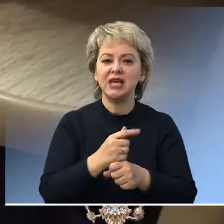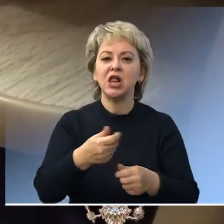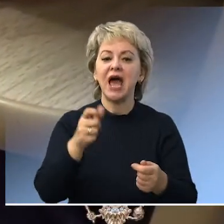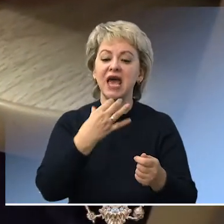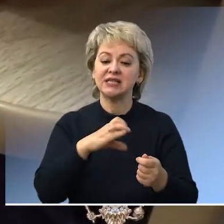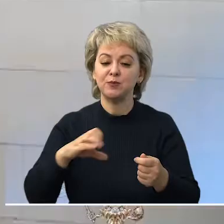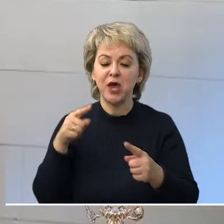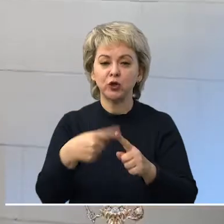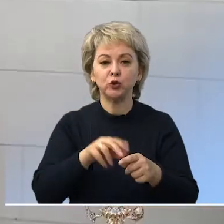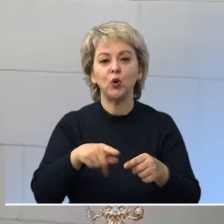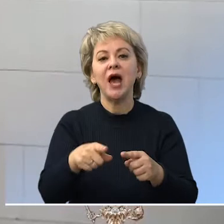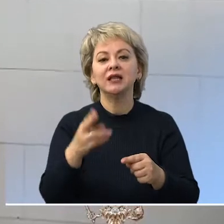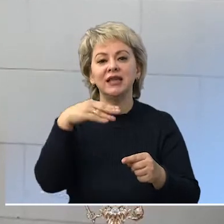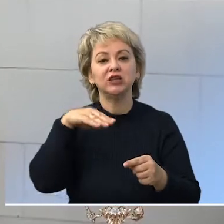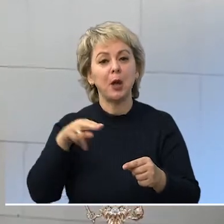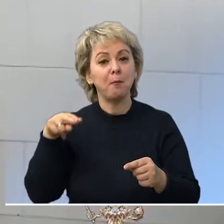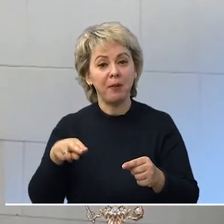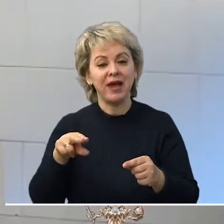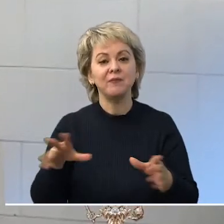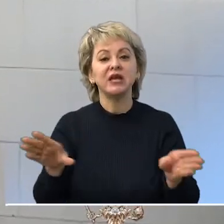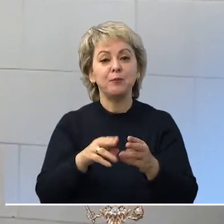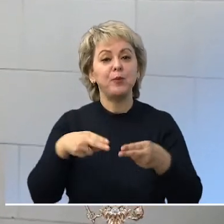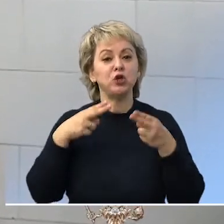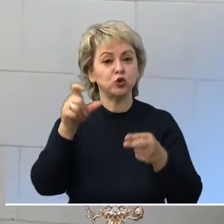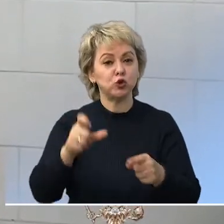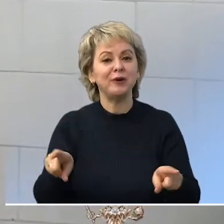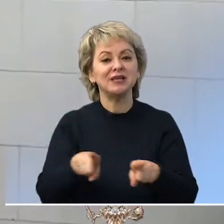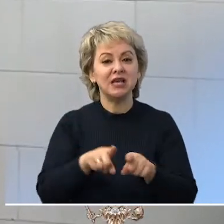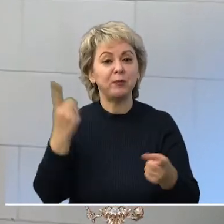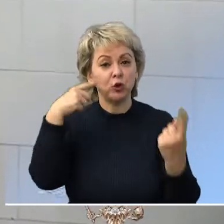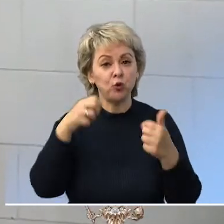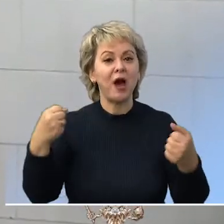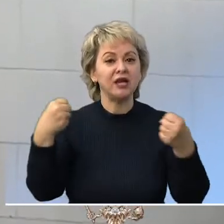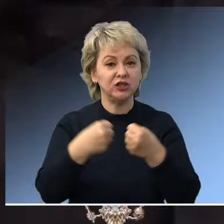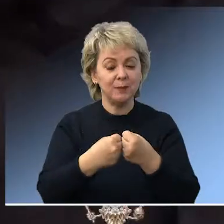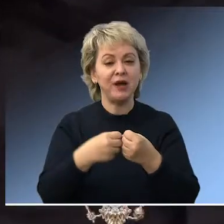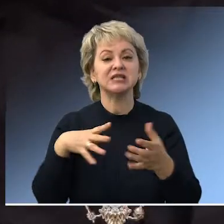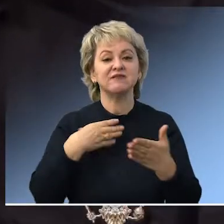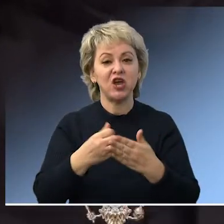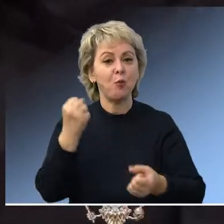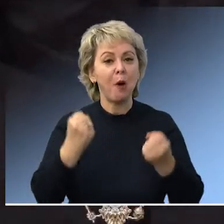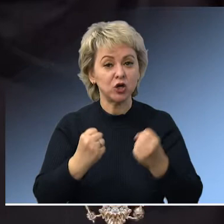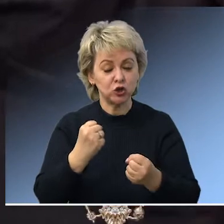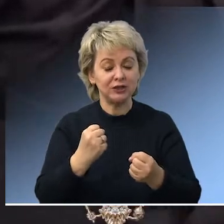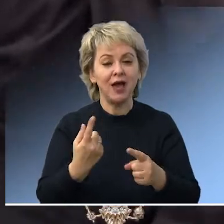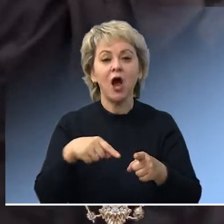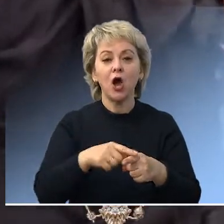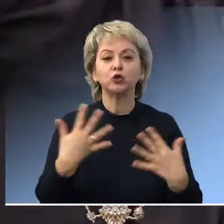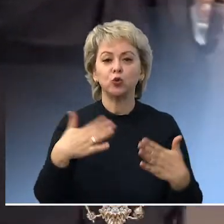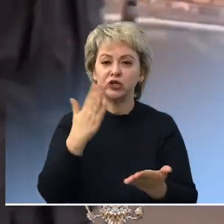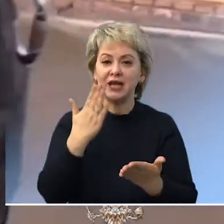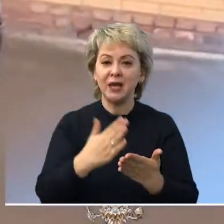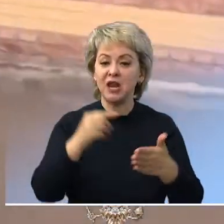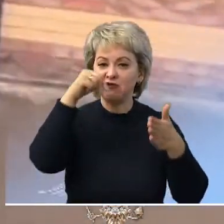оценку ущерба от дорожно-транспортных происшествий. Сообщники инсценировали ДТП, намеренно столкнув свои автомобили, которые